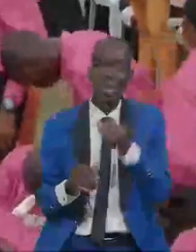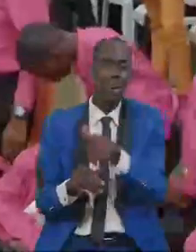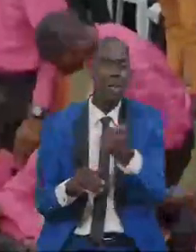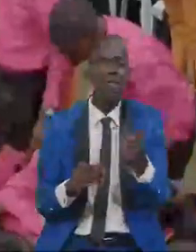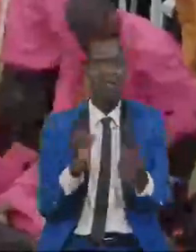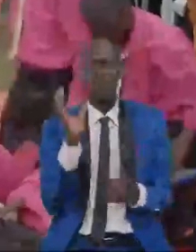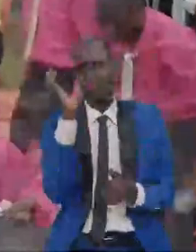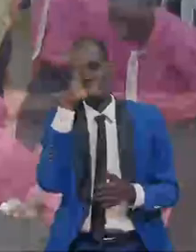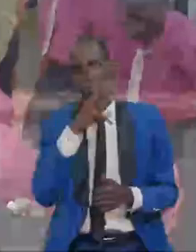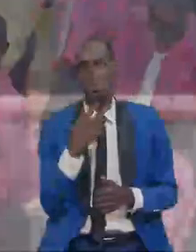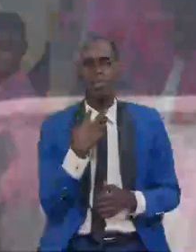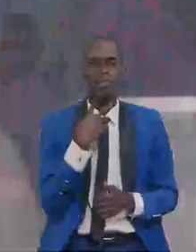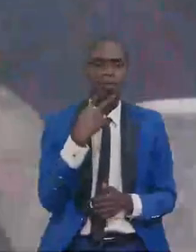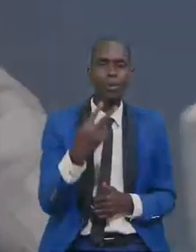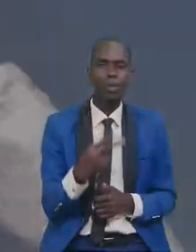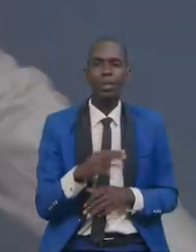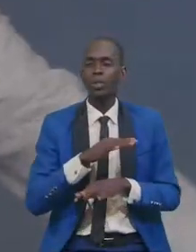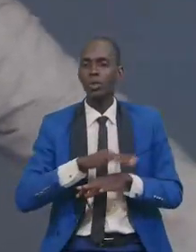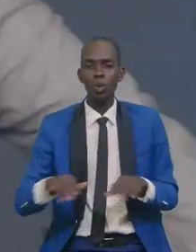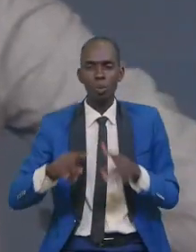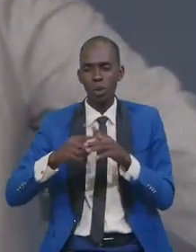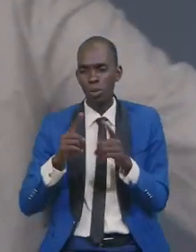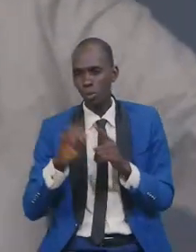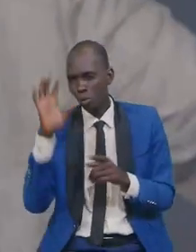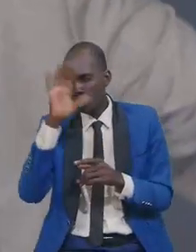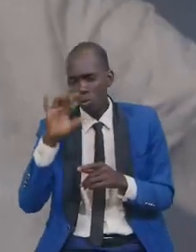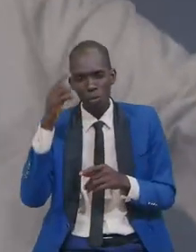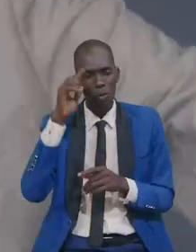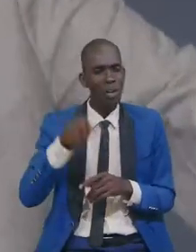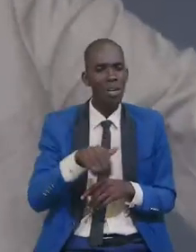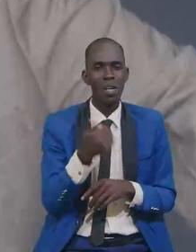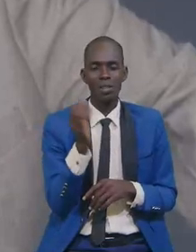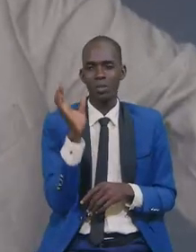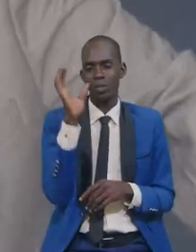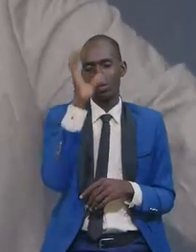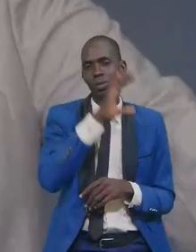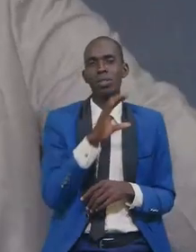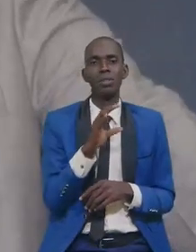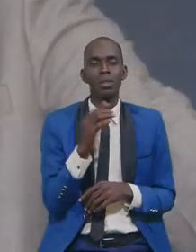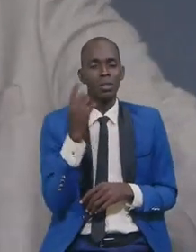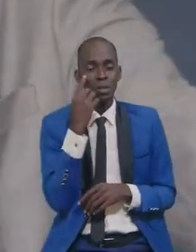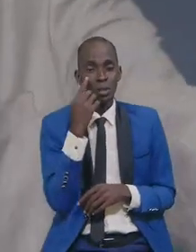voix étrange, aucune voix dérangeante et ne vois rien d'autre.